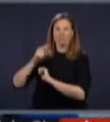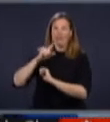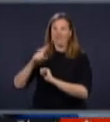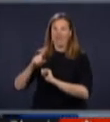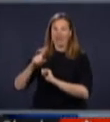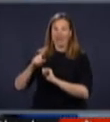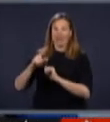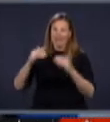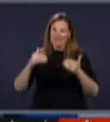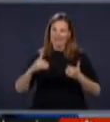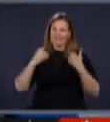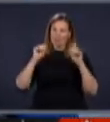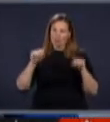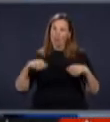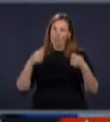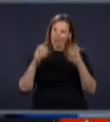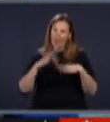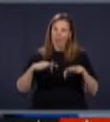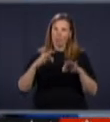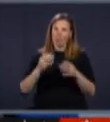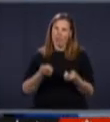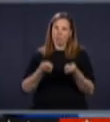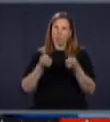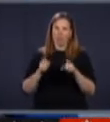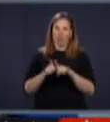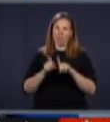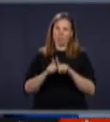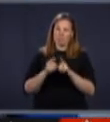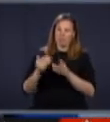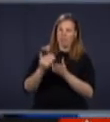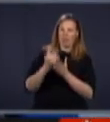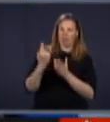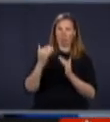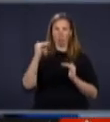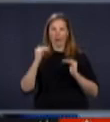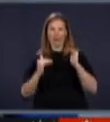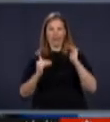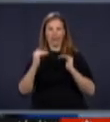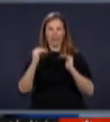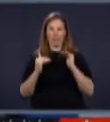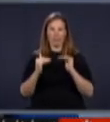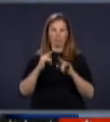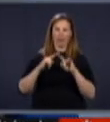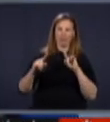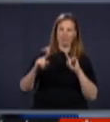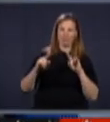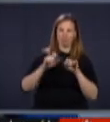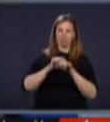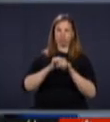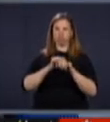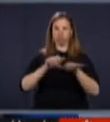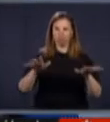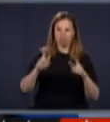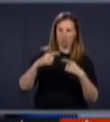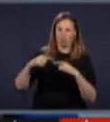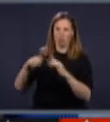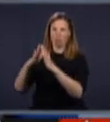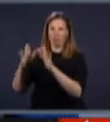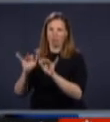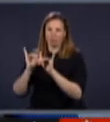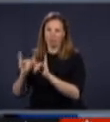c'est l'équilibre, hein, je vous dirais, entre éviter qu'on se reflamme puis qu'on soit tous obligés de se reconfiner totalement de façon stricte